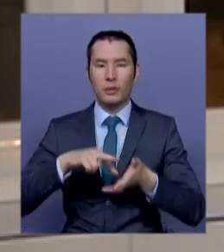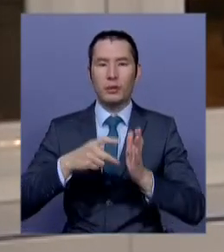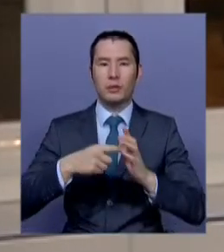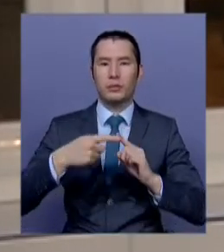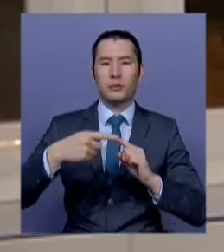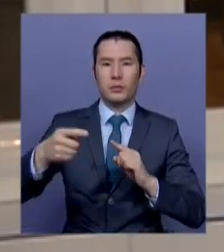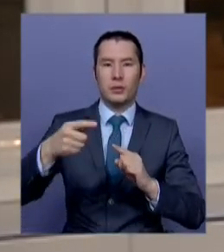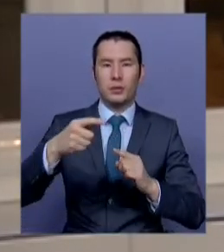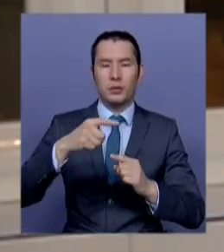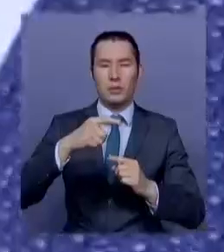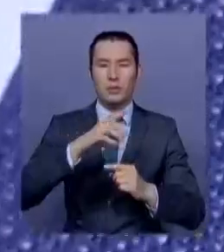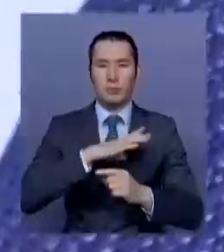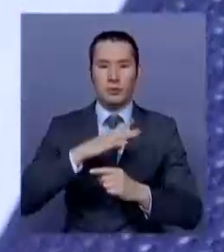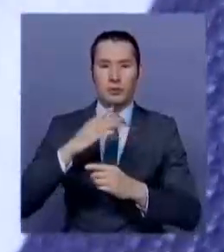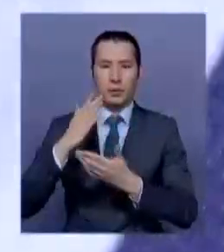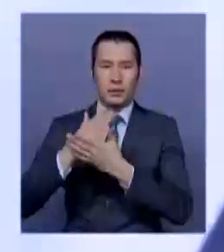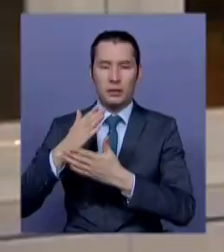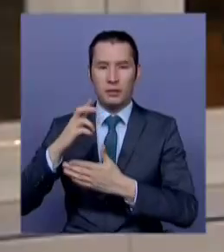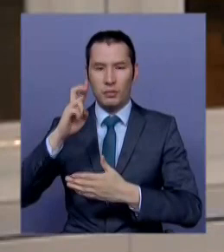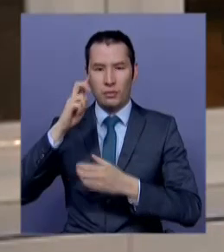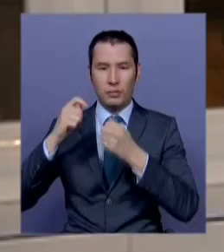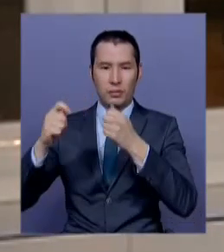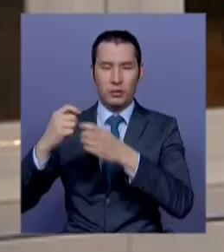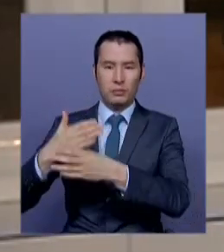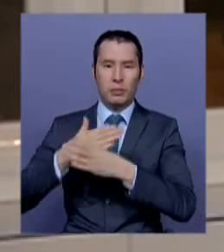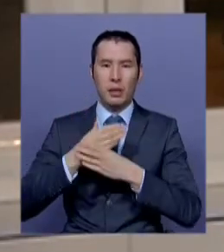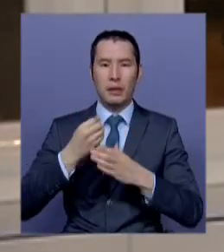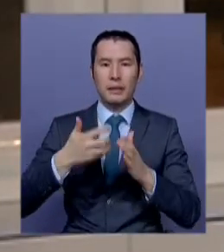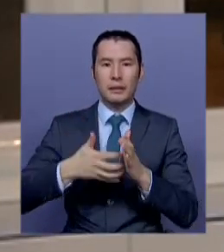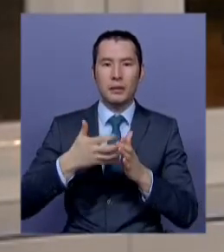елбасы жоғарыдақтың келген көмектер бар. Жетпеген ақшаны біз қазір